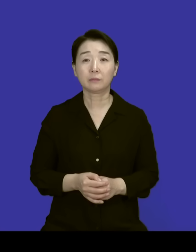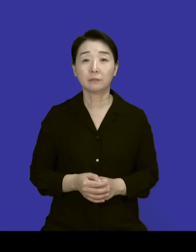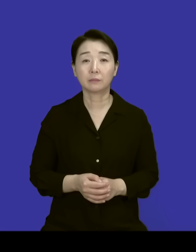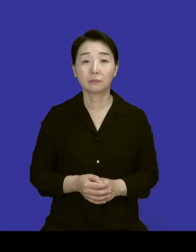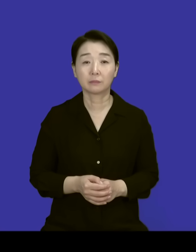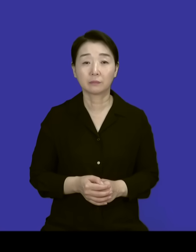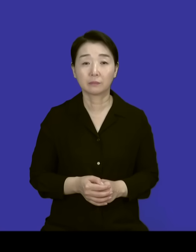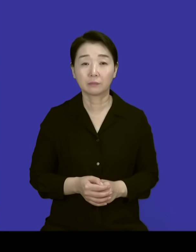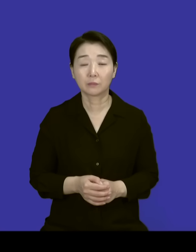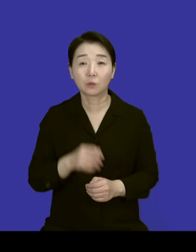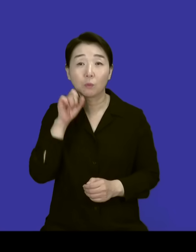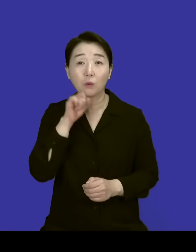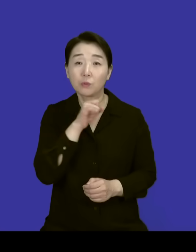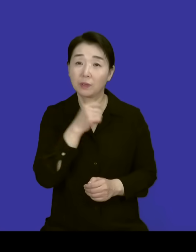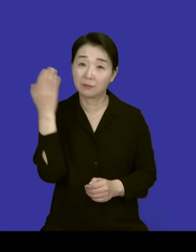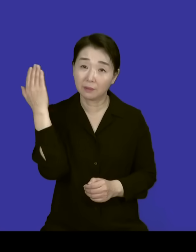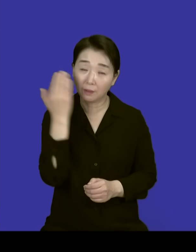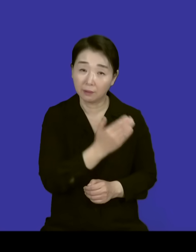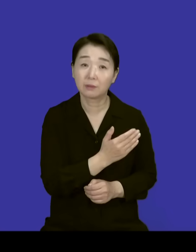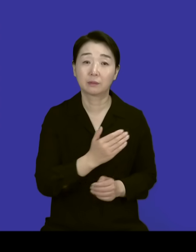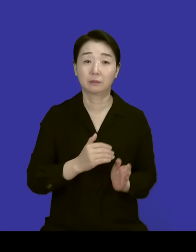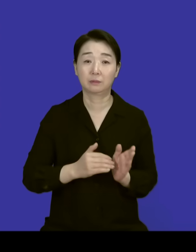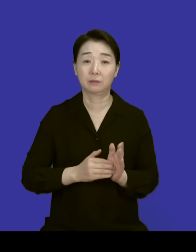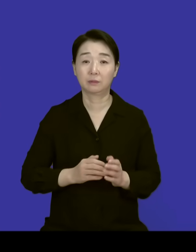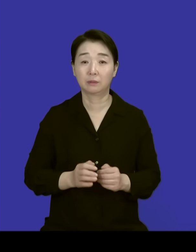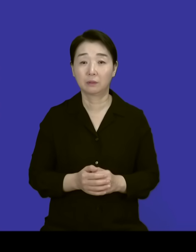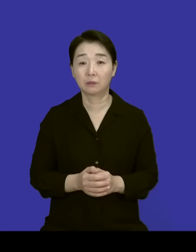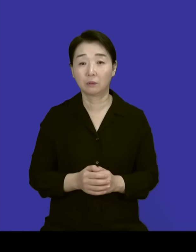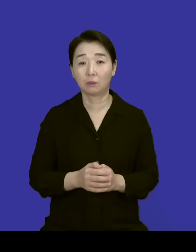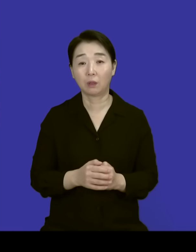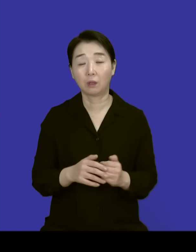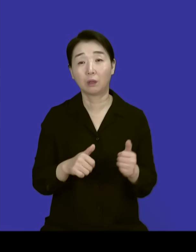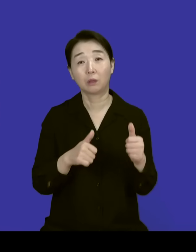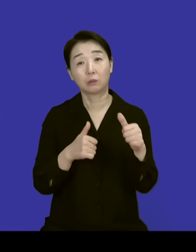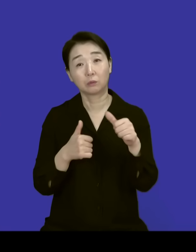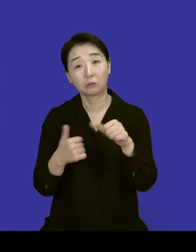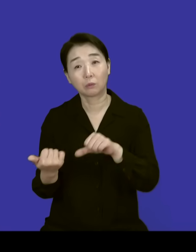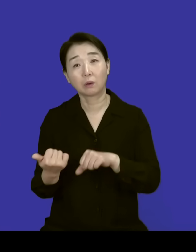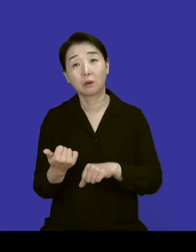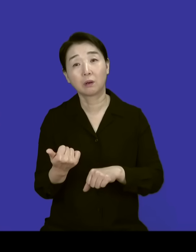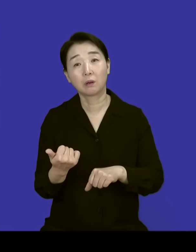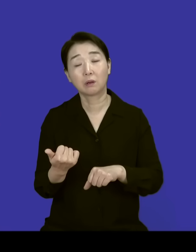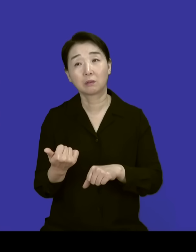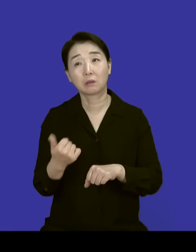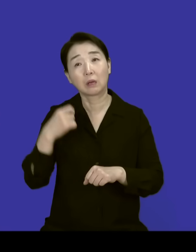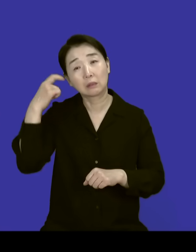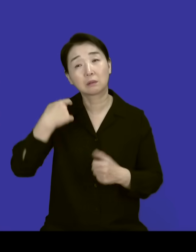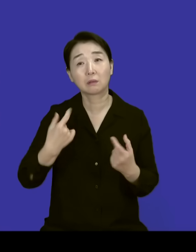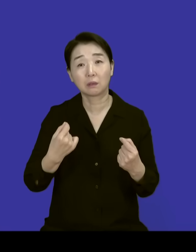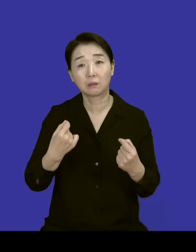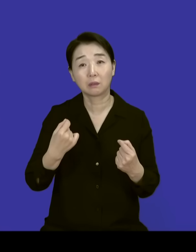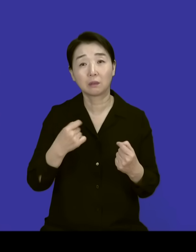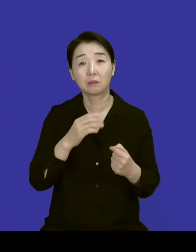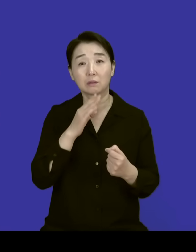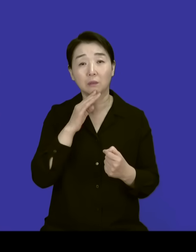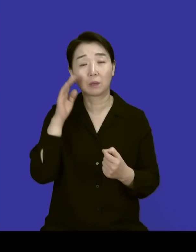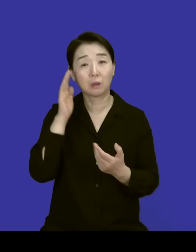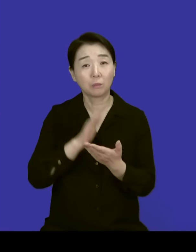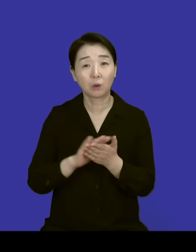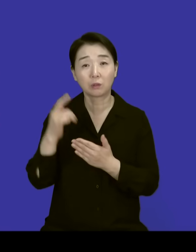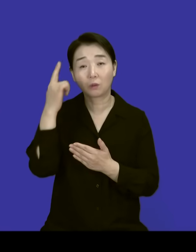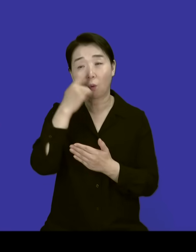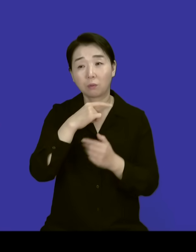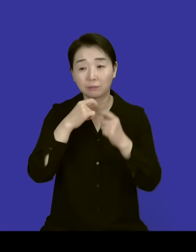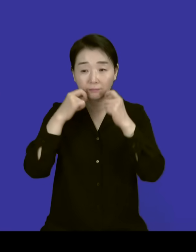머리만 잘라드렸는데 면도까지 다 하고 꼭 뭘 돌아가시려고 하신 건지 평온하게 얼굴이